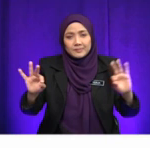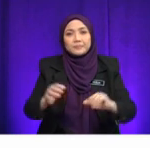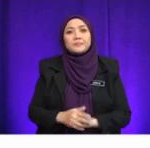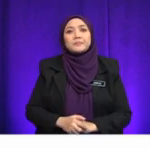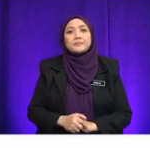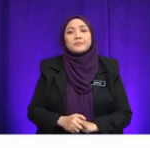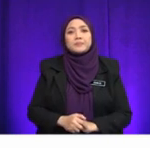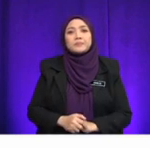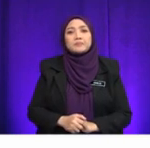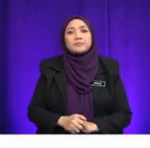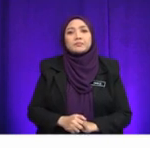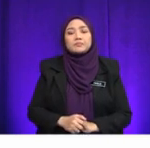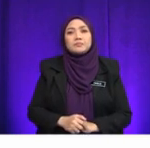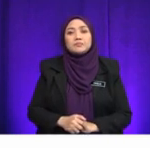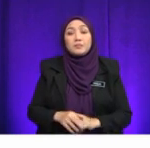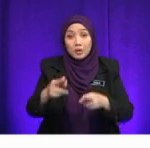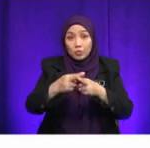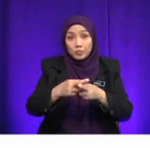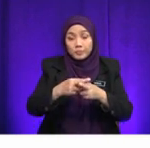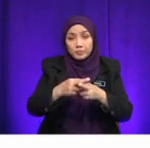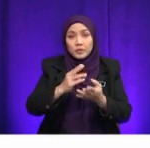inilah rumusan pengajaran